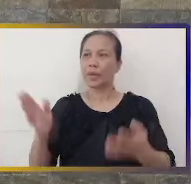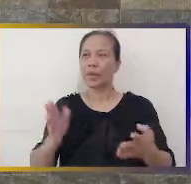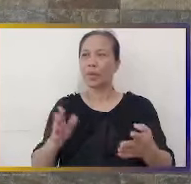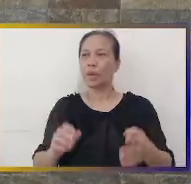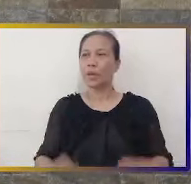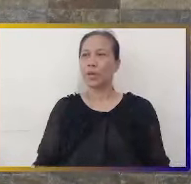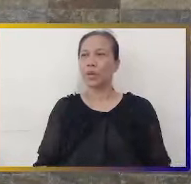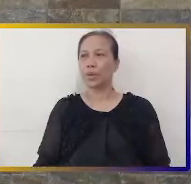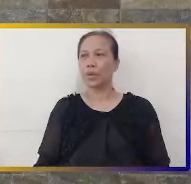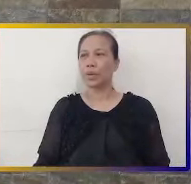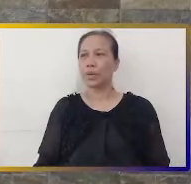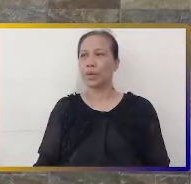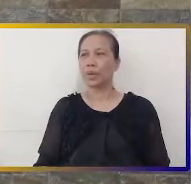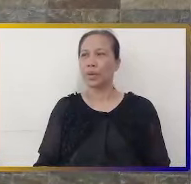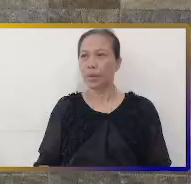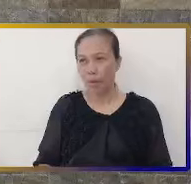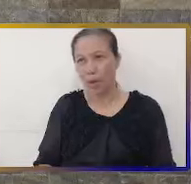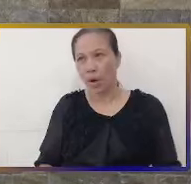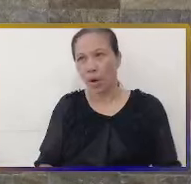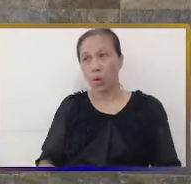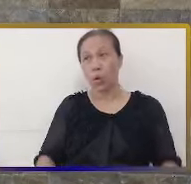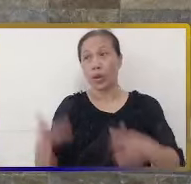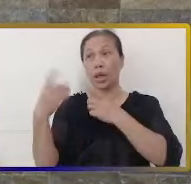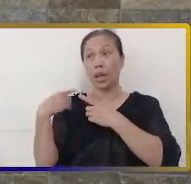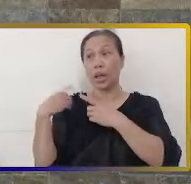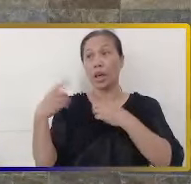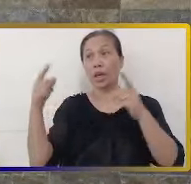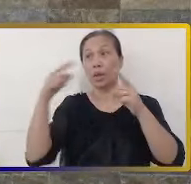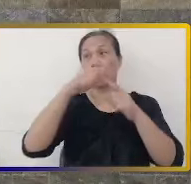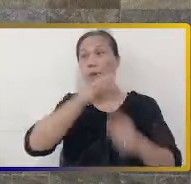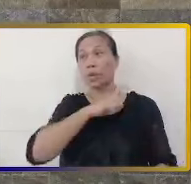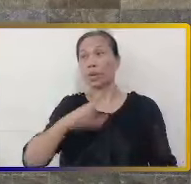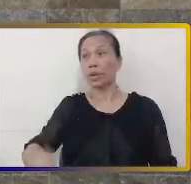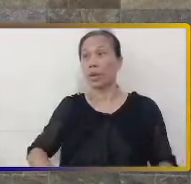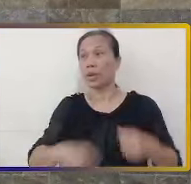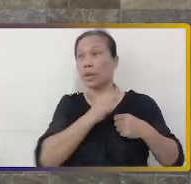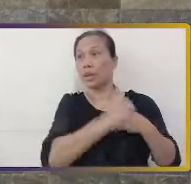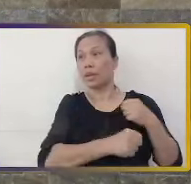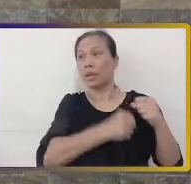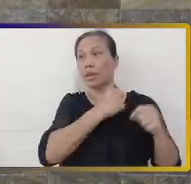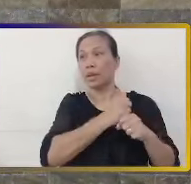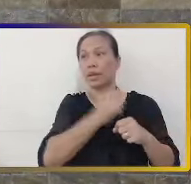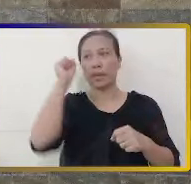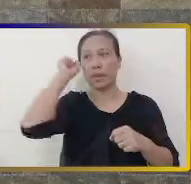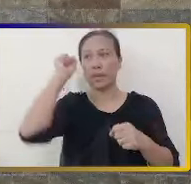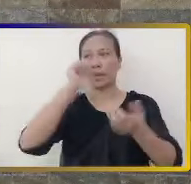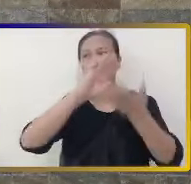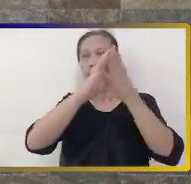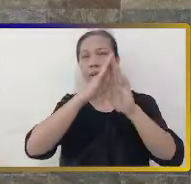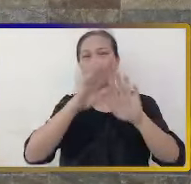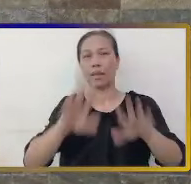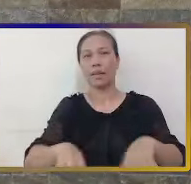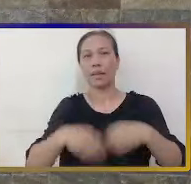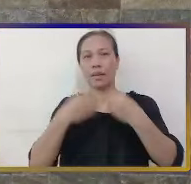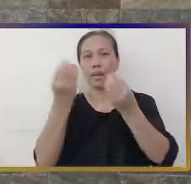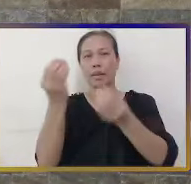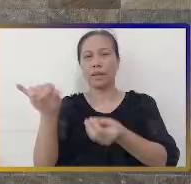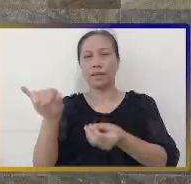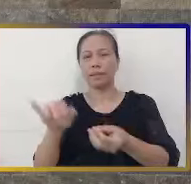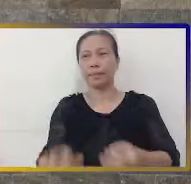What his Oblation unto The Lord of the sacrifice of his p offerings okay